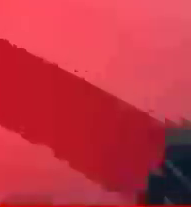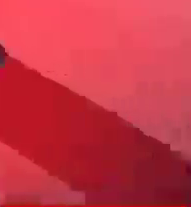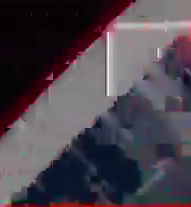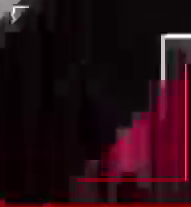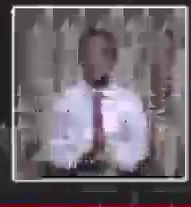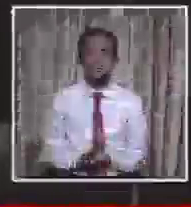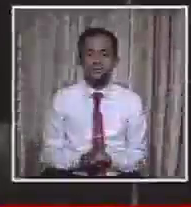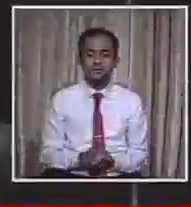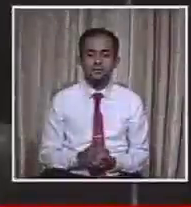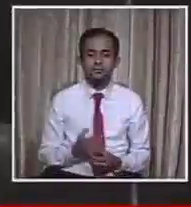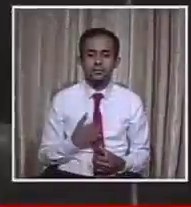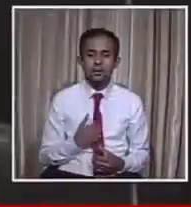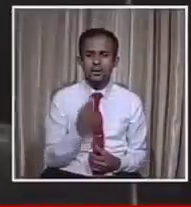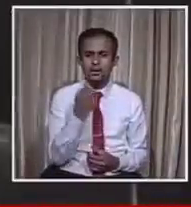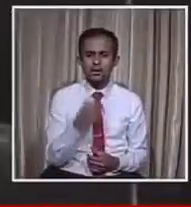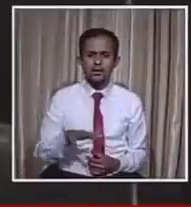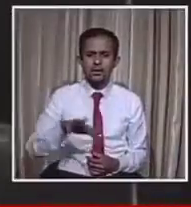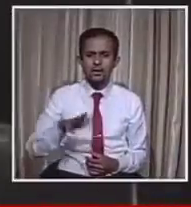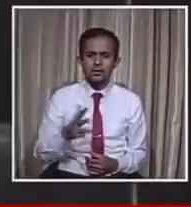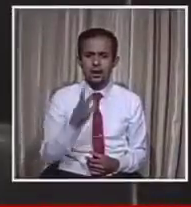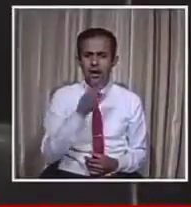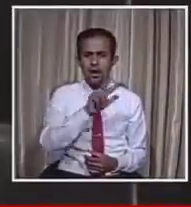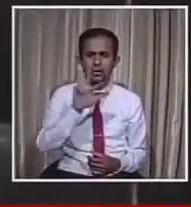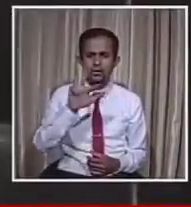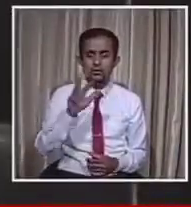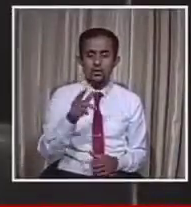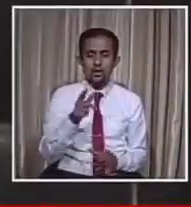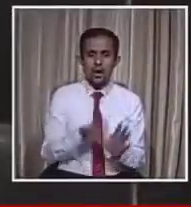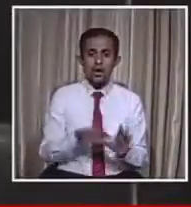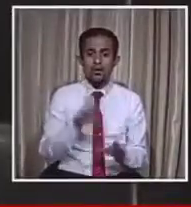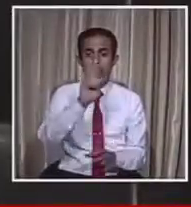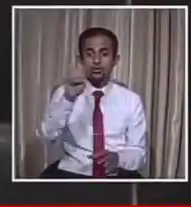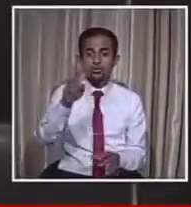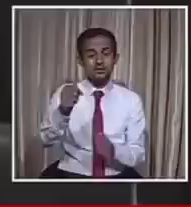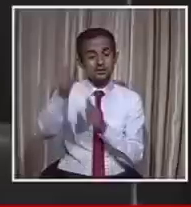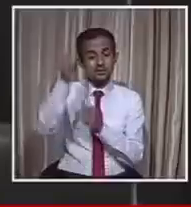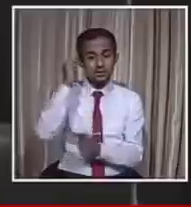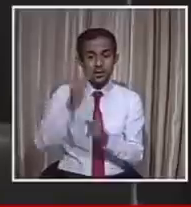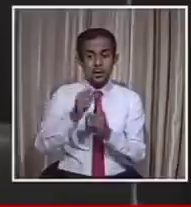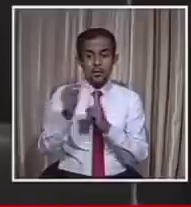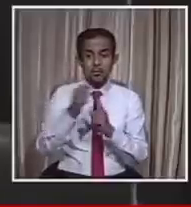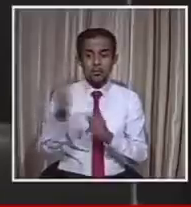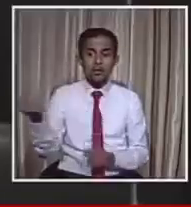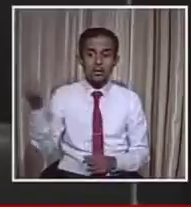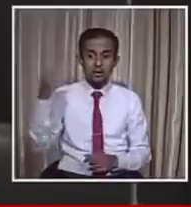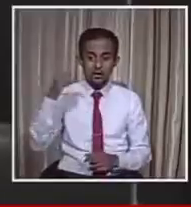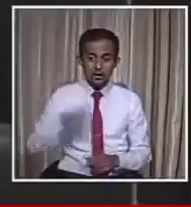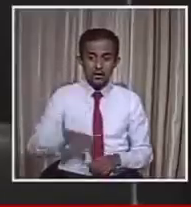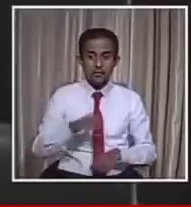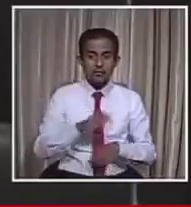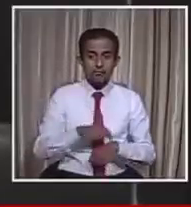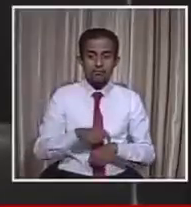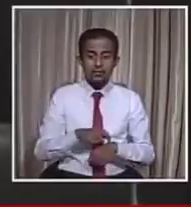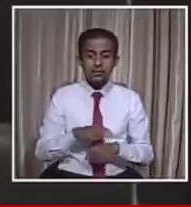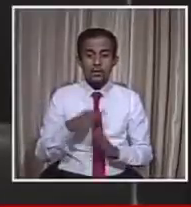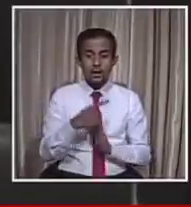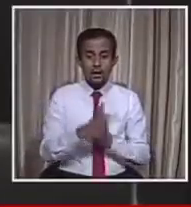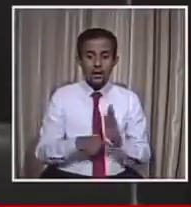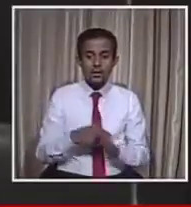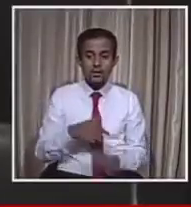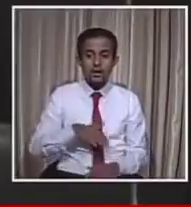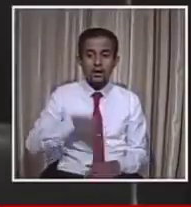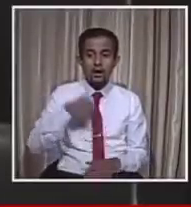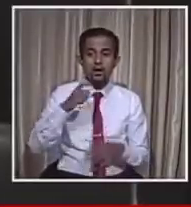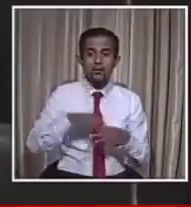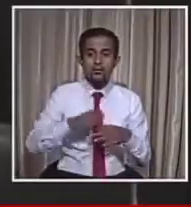செய்திகள். எதிர்காலத்தில் இலங்கையின் கடன் கடிதங்கள் ஏற்றுக்கொள்ளப்படாவிட்டால் ஒரு துளி எரிபொருளை கூட இலங்கைக்கு கொண்டு வரப்போவதில்லை என